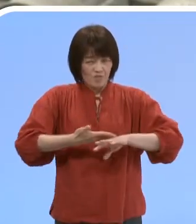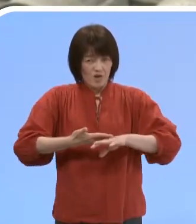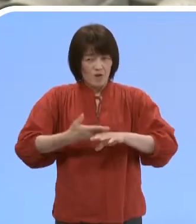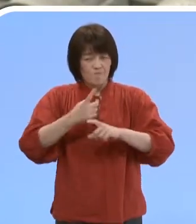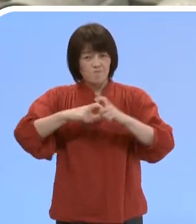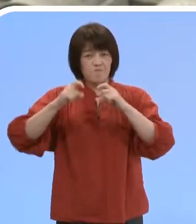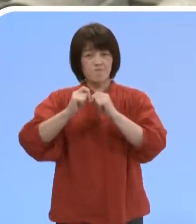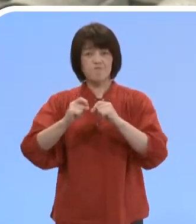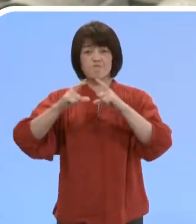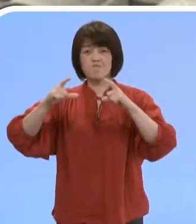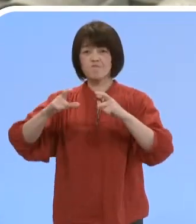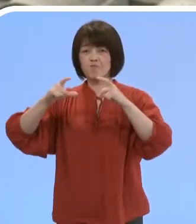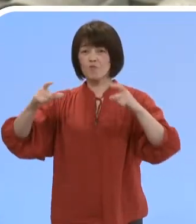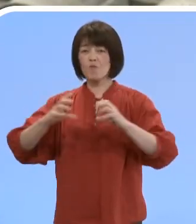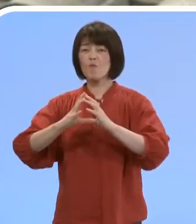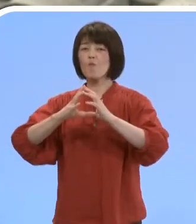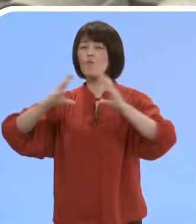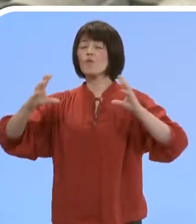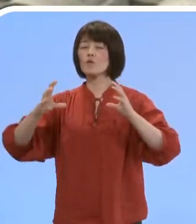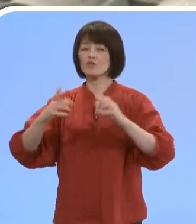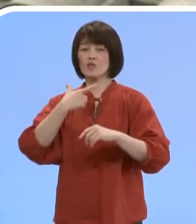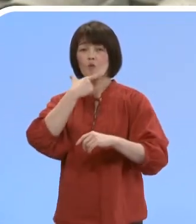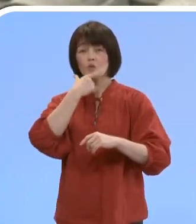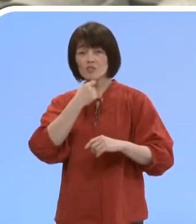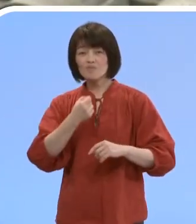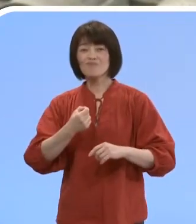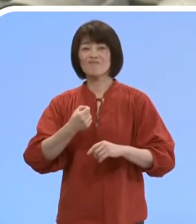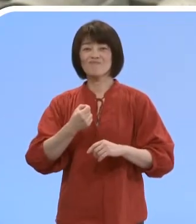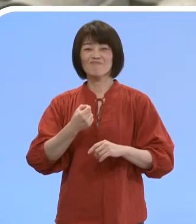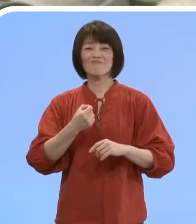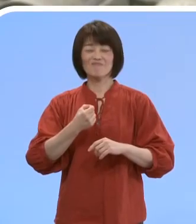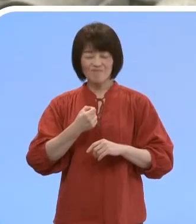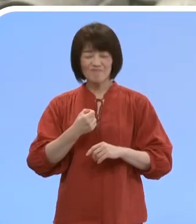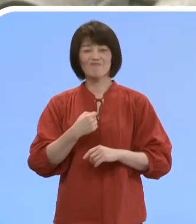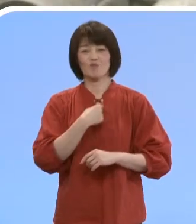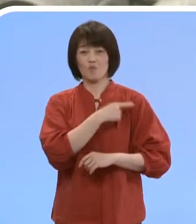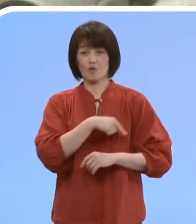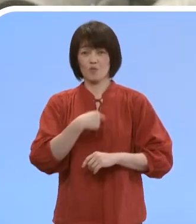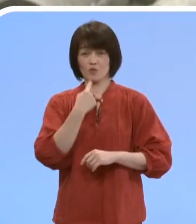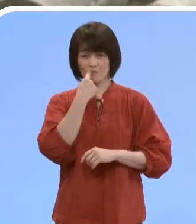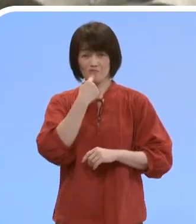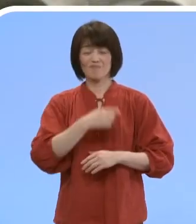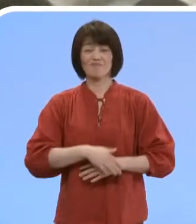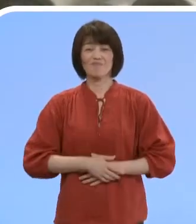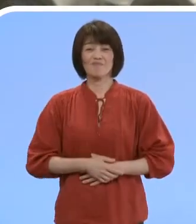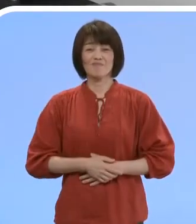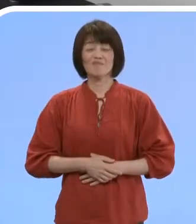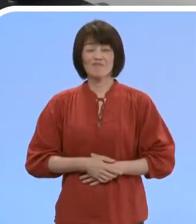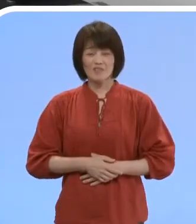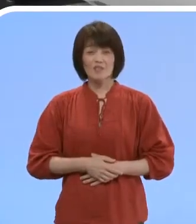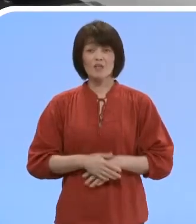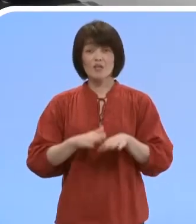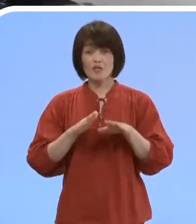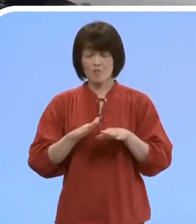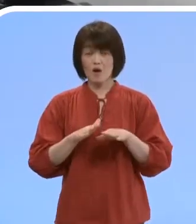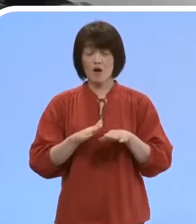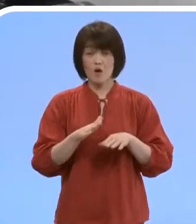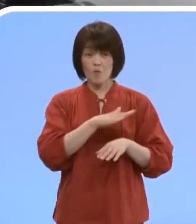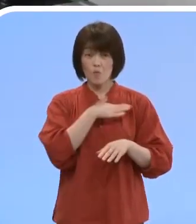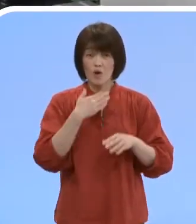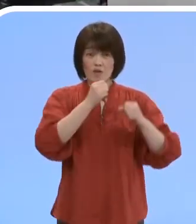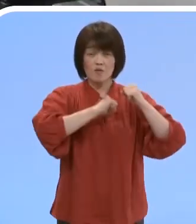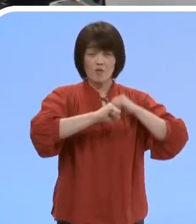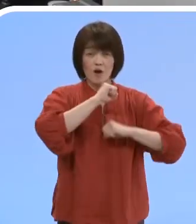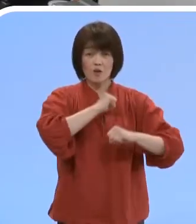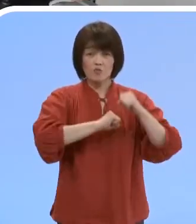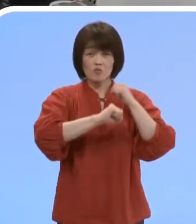げてこう大きくしていってもらいたいのが、まあ今の自分の思いというかね。若い世代の人がちょ